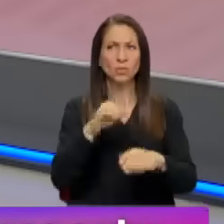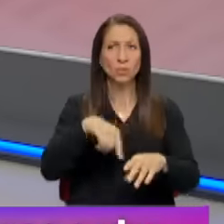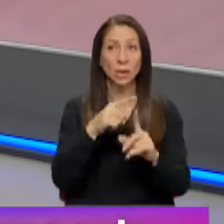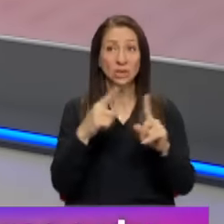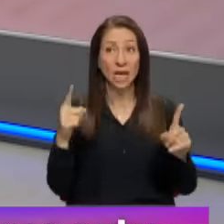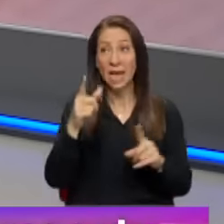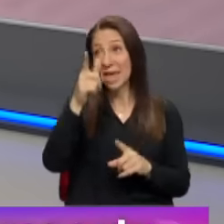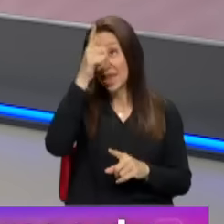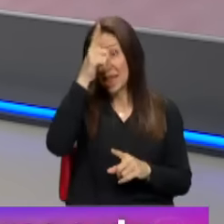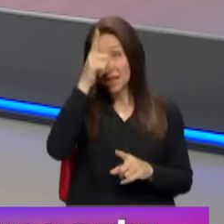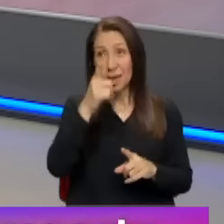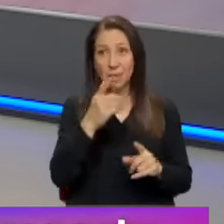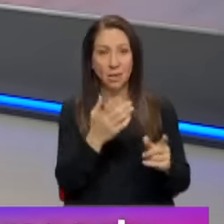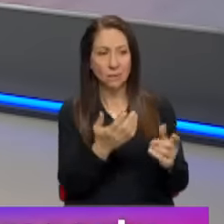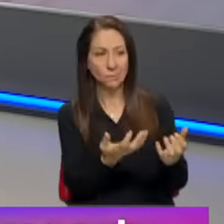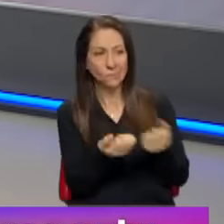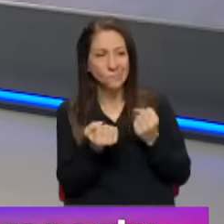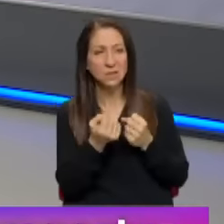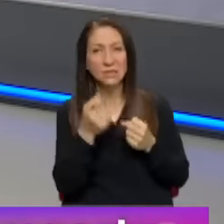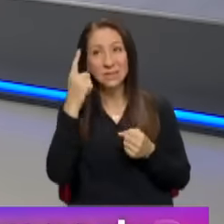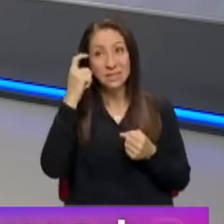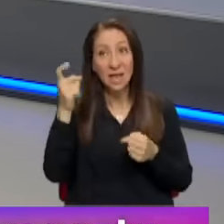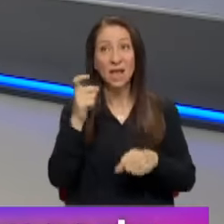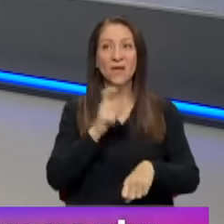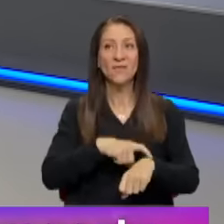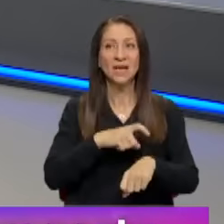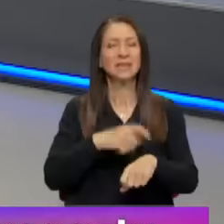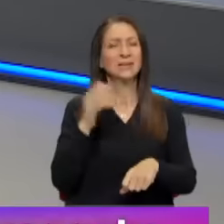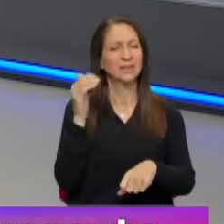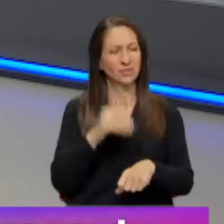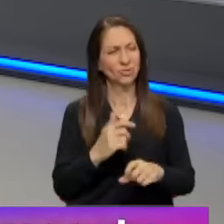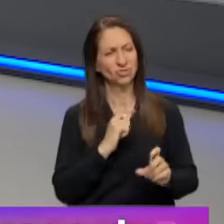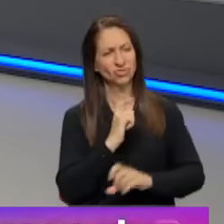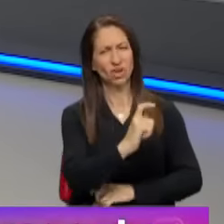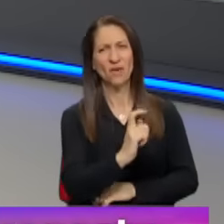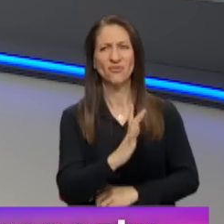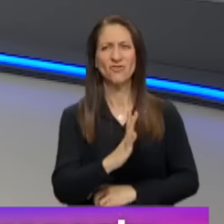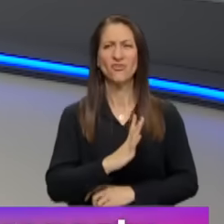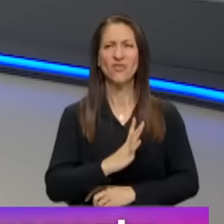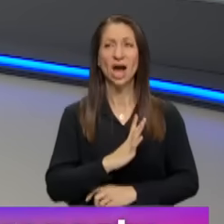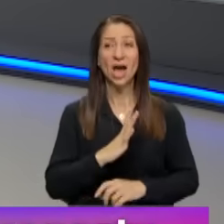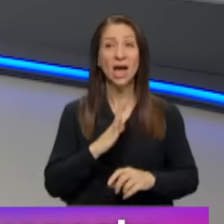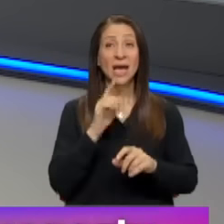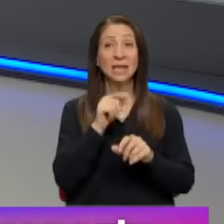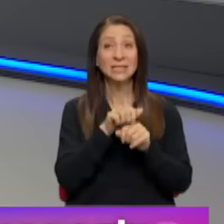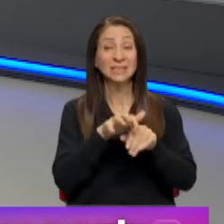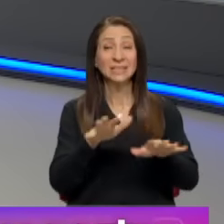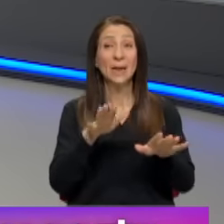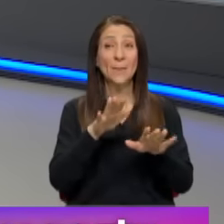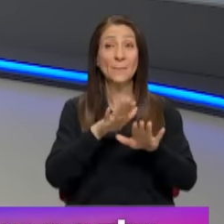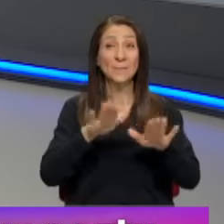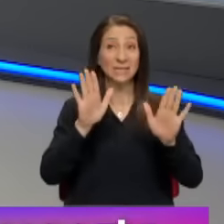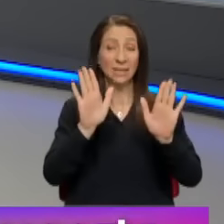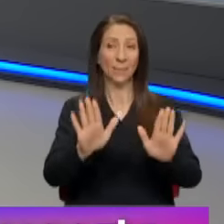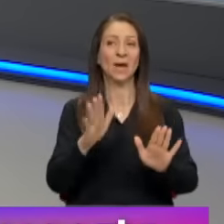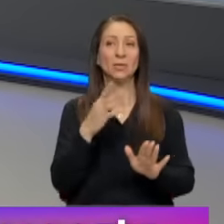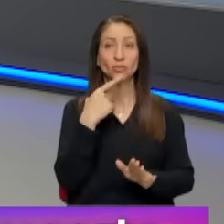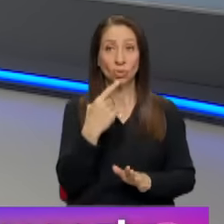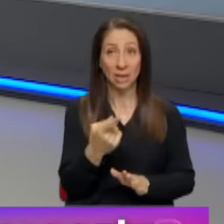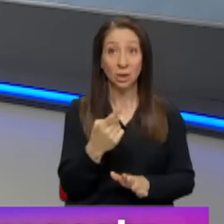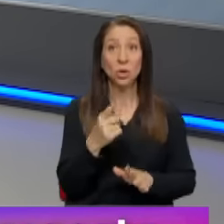süreçte İran'ı cepheye çeken İsrail, vakti gelince misilleme yapacağız diyerek ateşi yayma stratejisinin masada tuttuğunu ifade